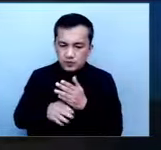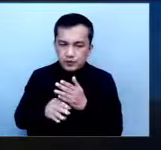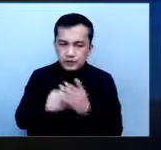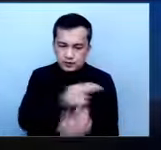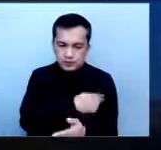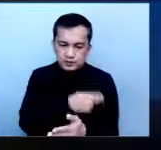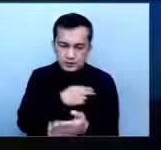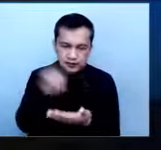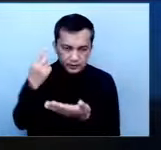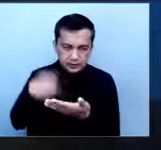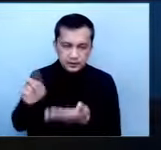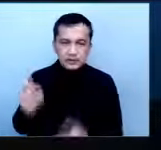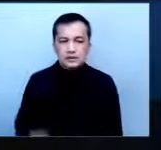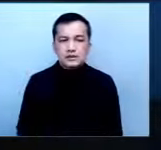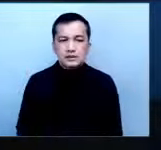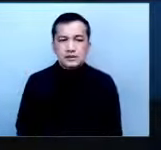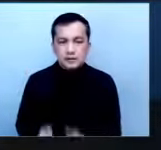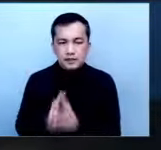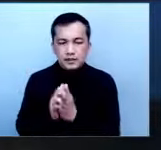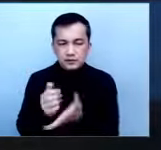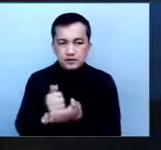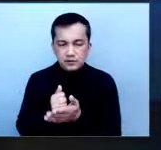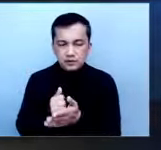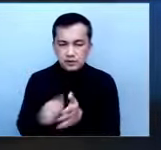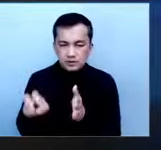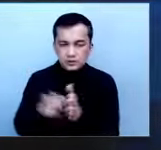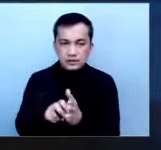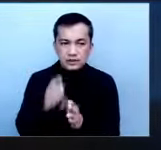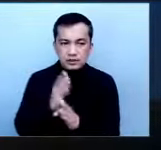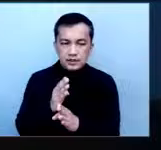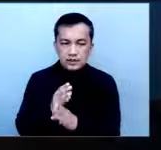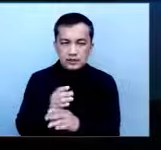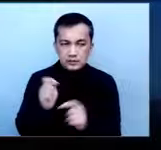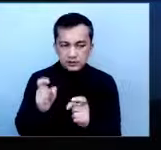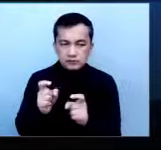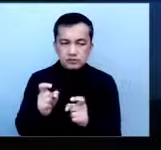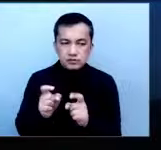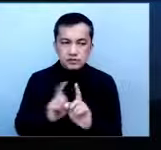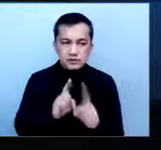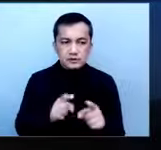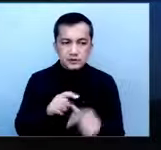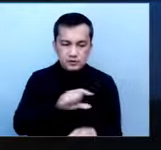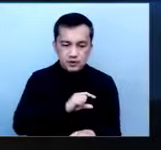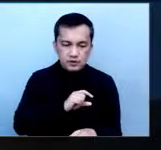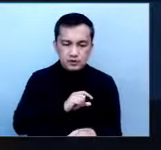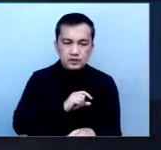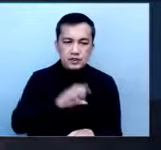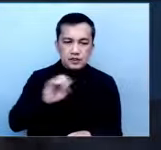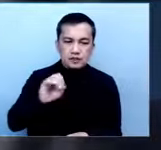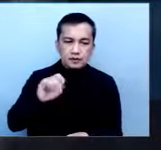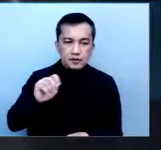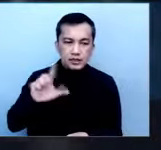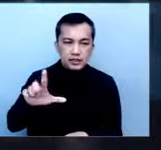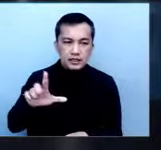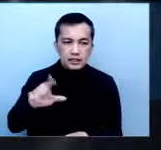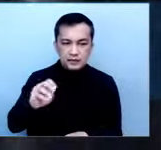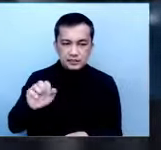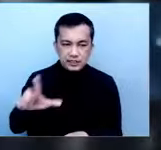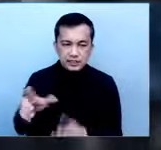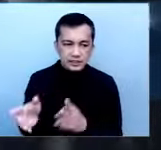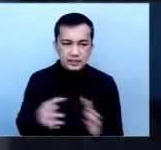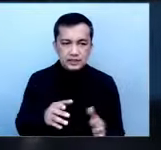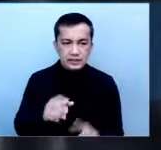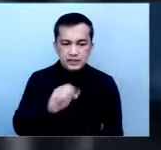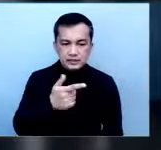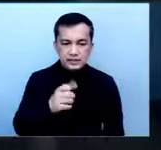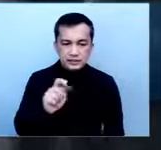up. Humingi ng tulong ang isang pasahero ng bus kaya agad rumispondi si Police Corporal Marshall Alfante at Police Staff Sergeant Ryan